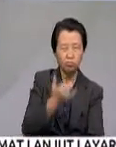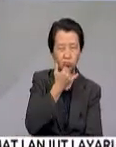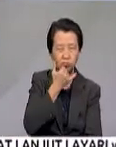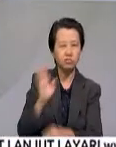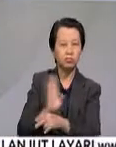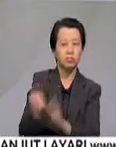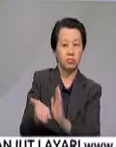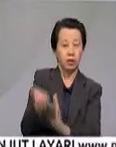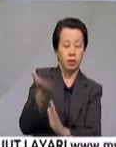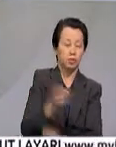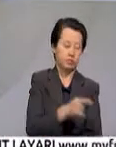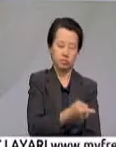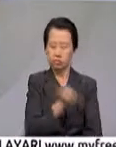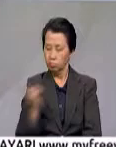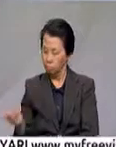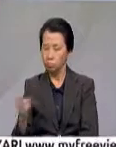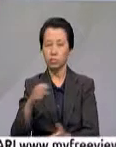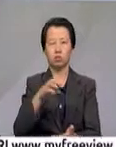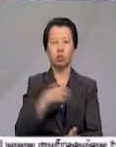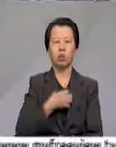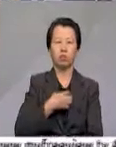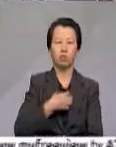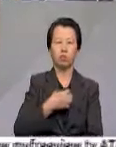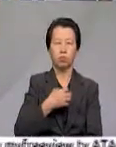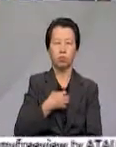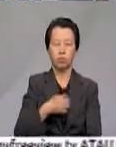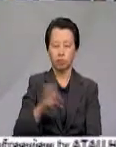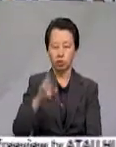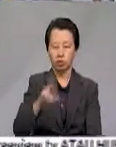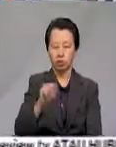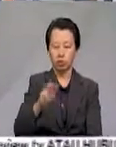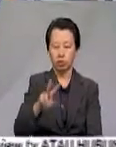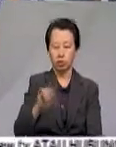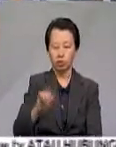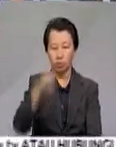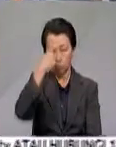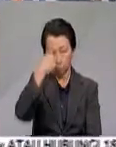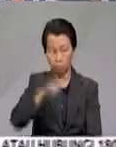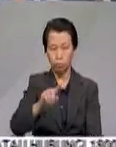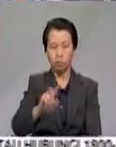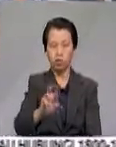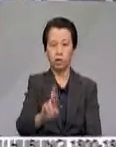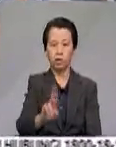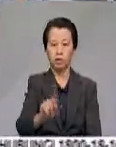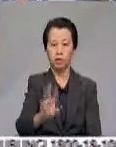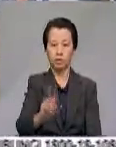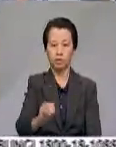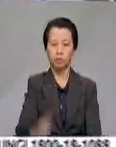peniaga berkaitan harga barangan. Ravindran Sanmugam, RTM.